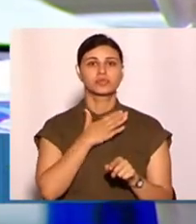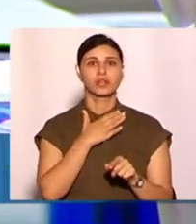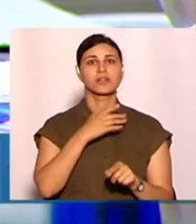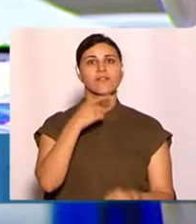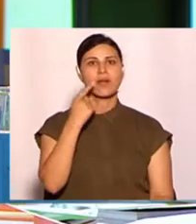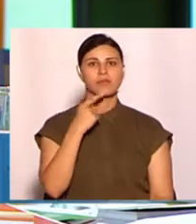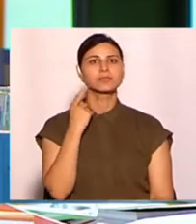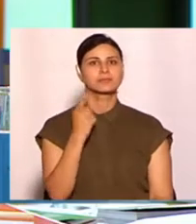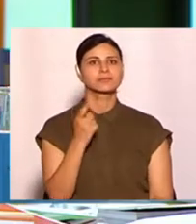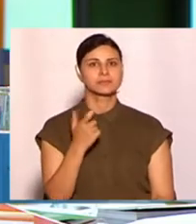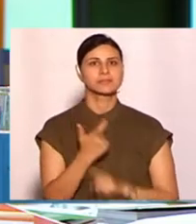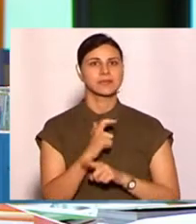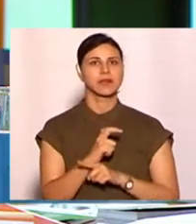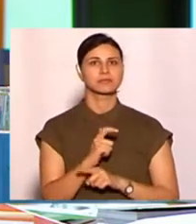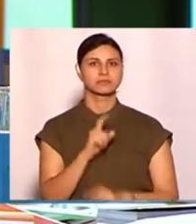მიმართ მაქსიმალურად